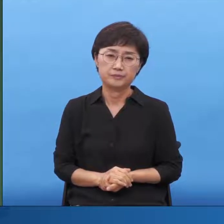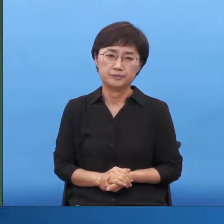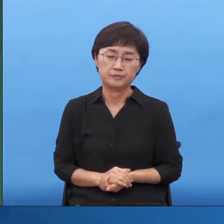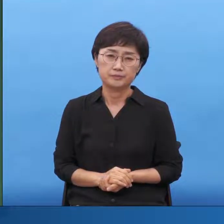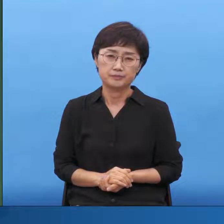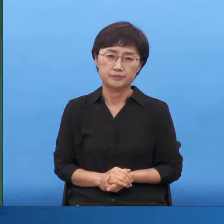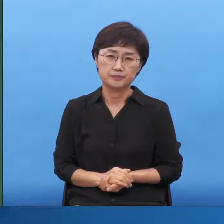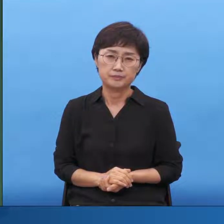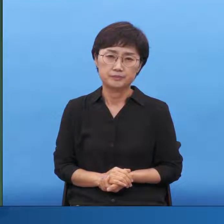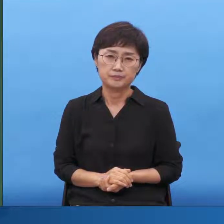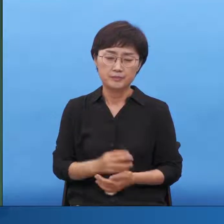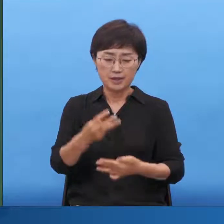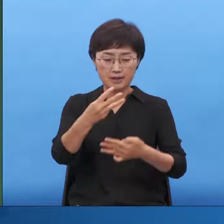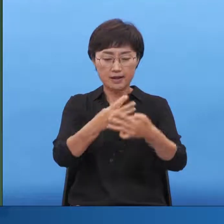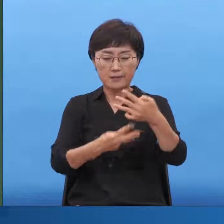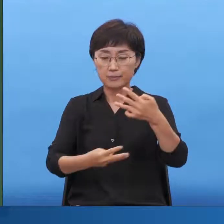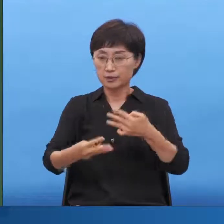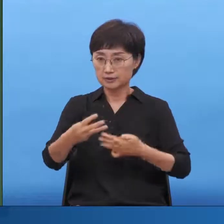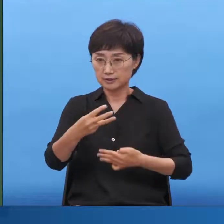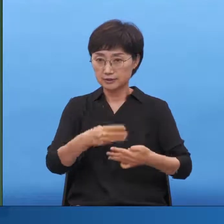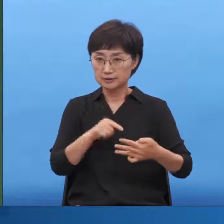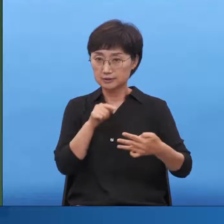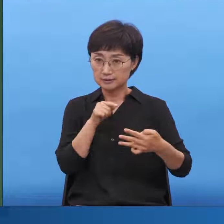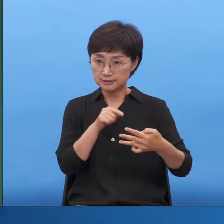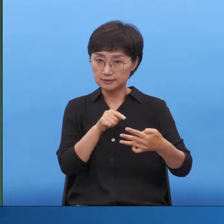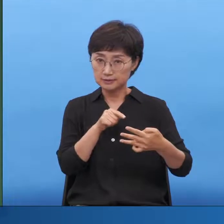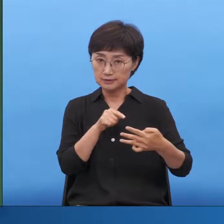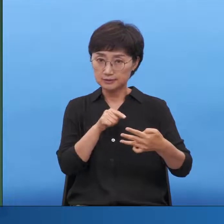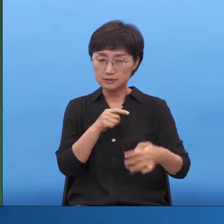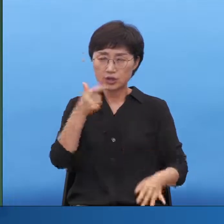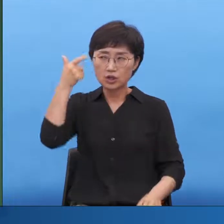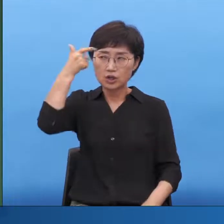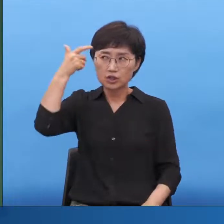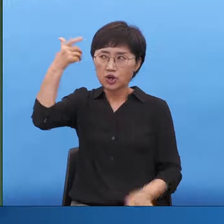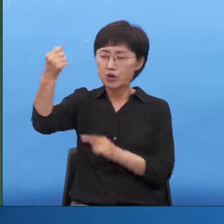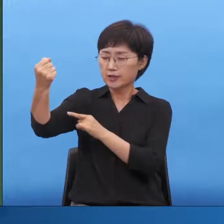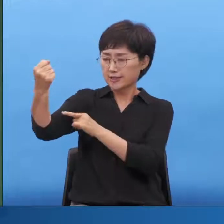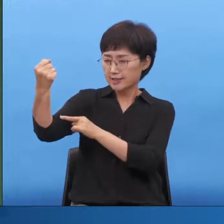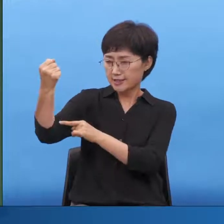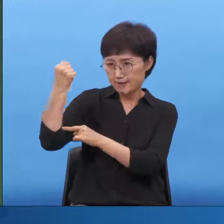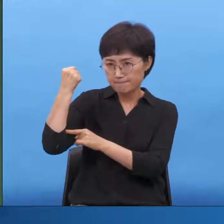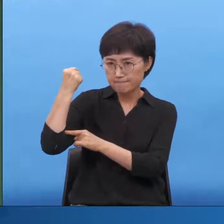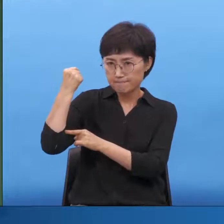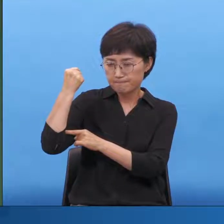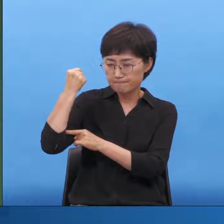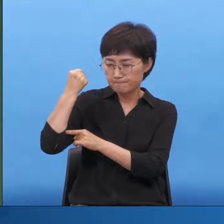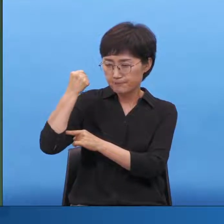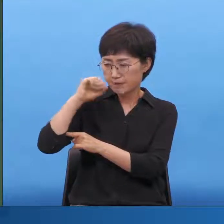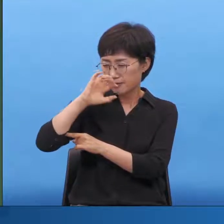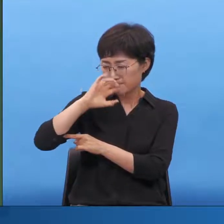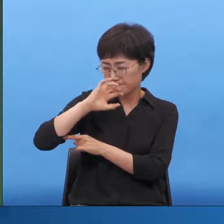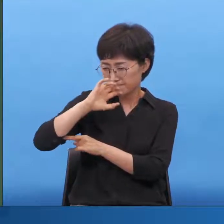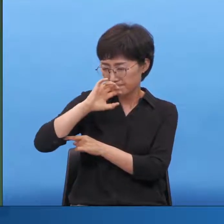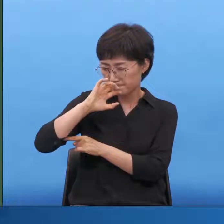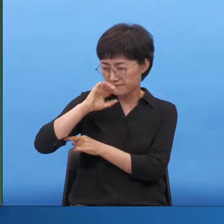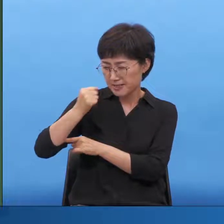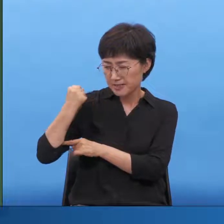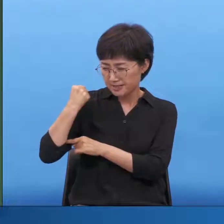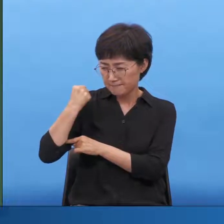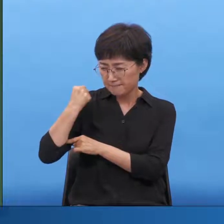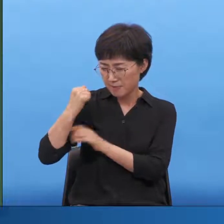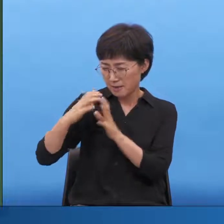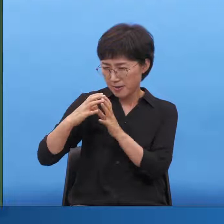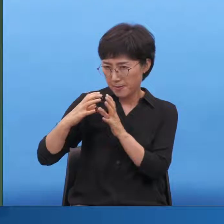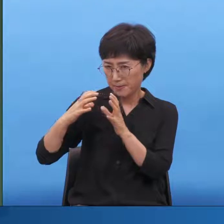我怎么能够做好这个买卖，能够一获千金，不要有这样的想法。 렘넌트는 영적인 힘을 길러서 영적 서밋, 기능 서밋, 문화 서밋으로 가는